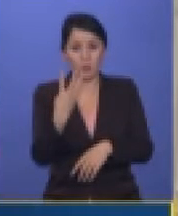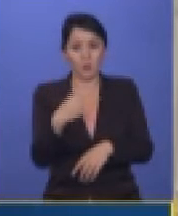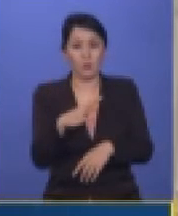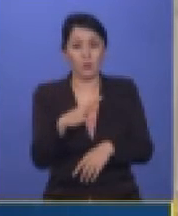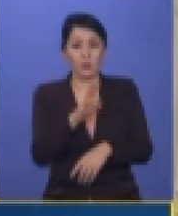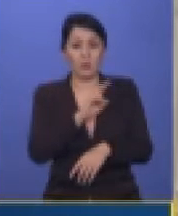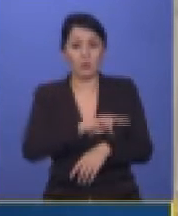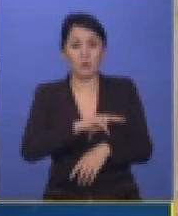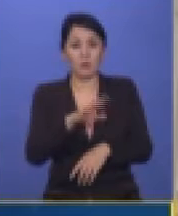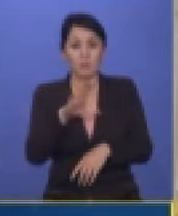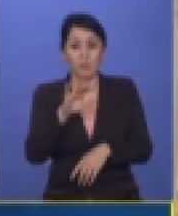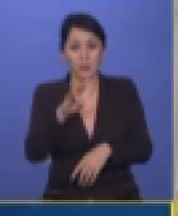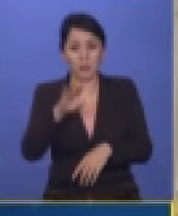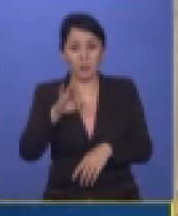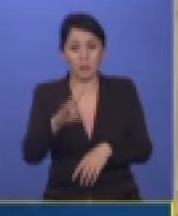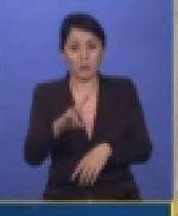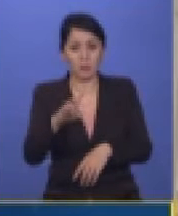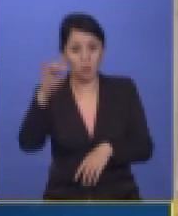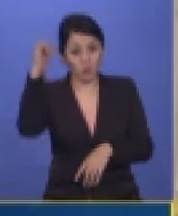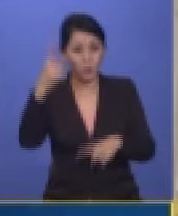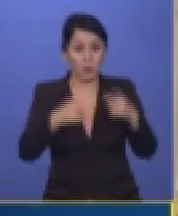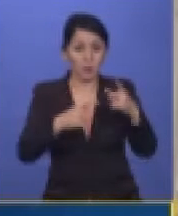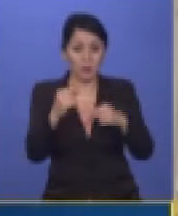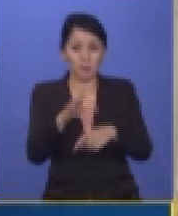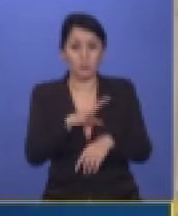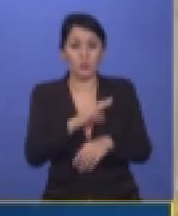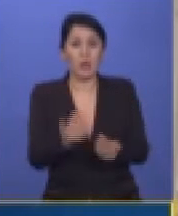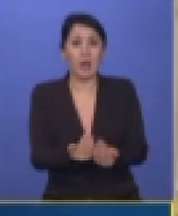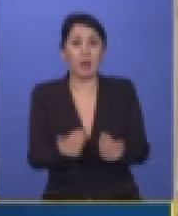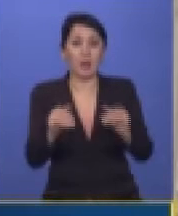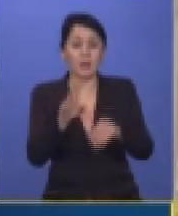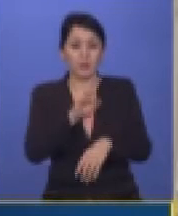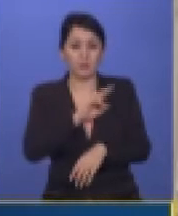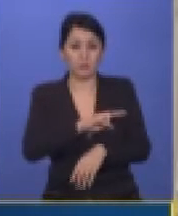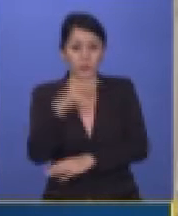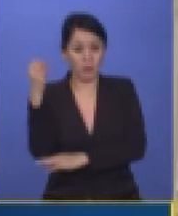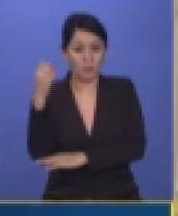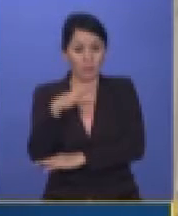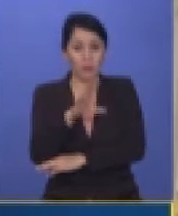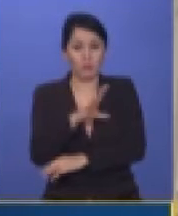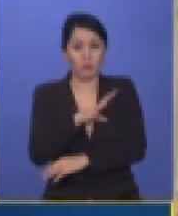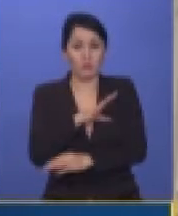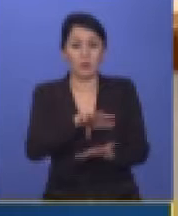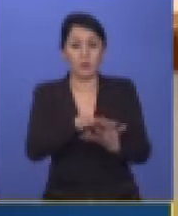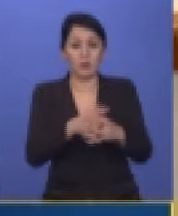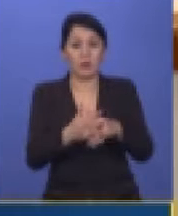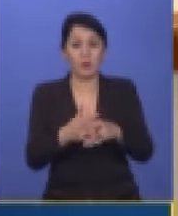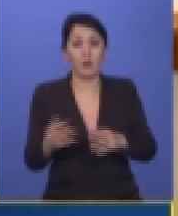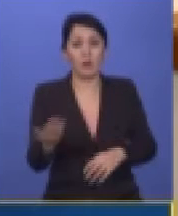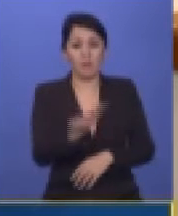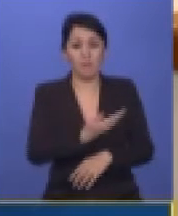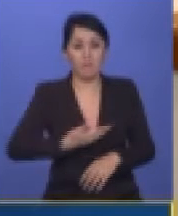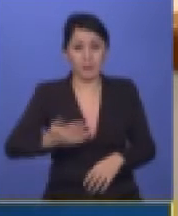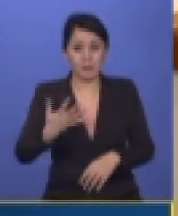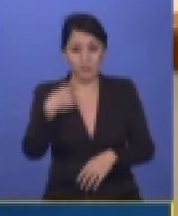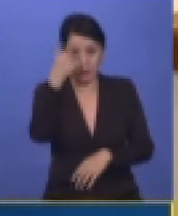тонн солярки сжигалось, но при всем этом скот доился, котельни работали, лишний свет еще и давали населению. Мы за эту